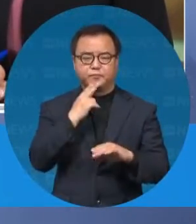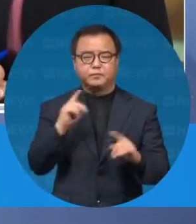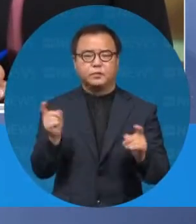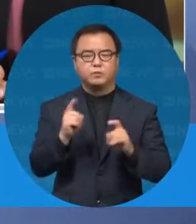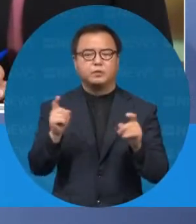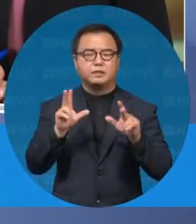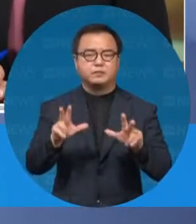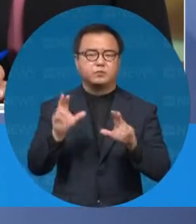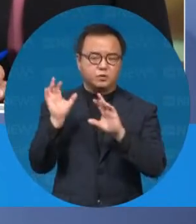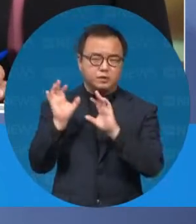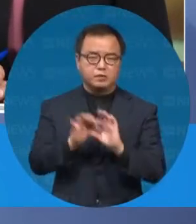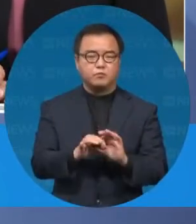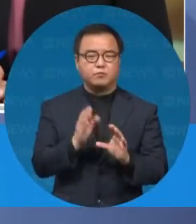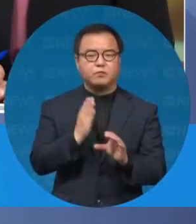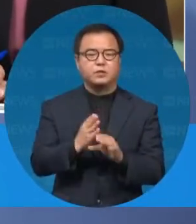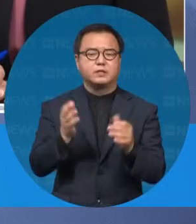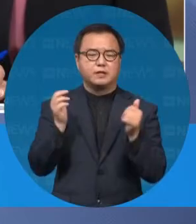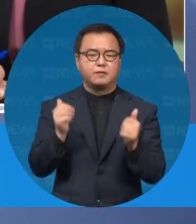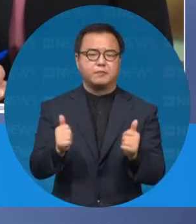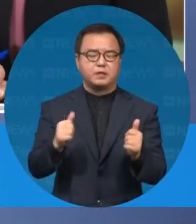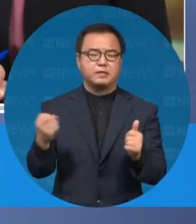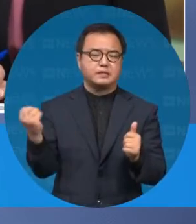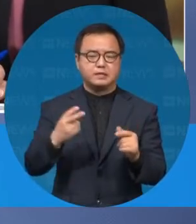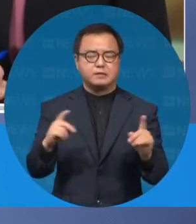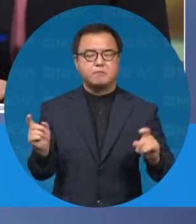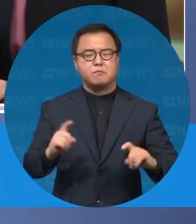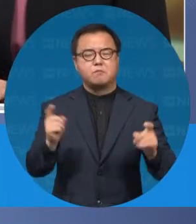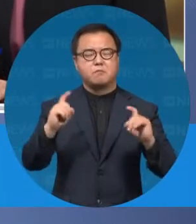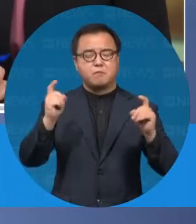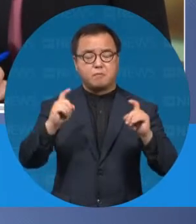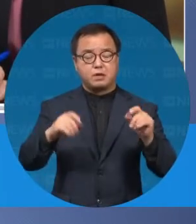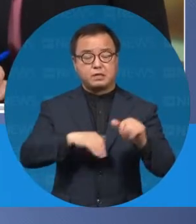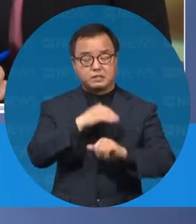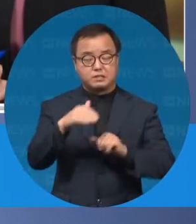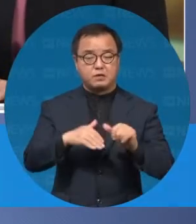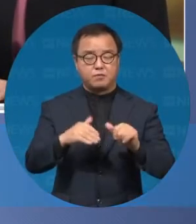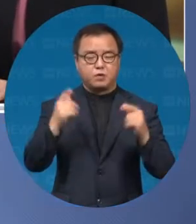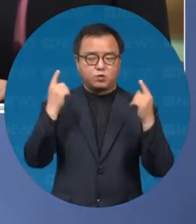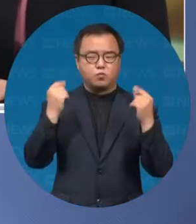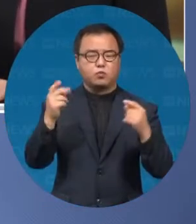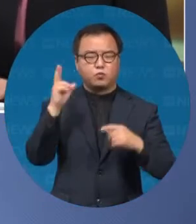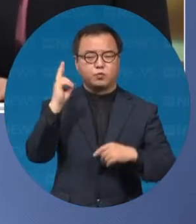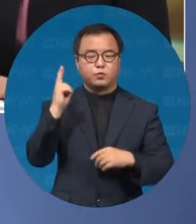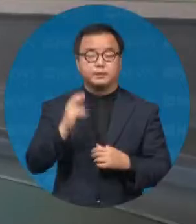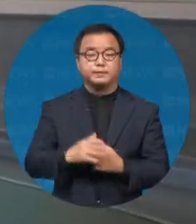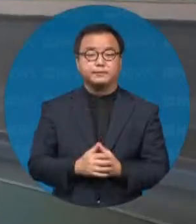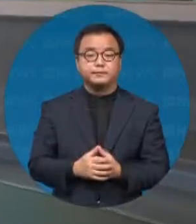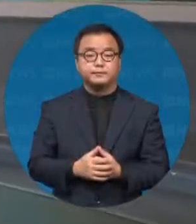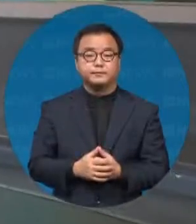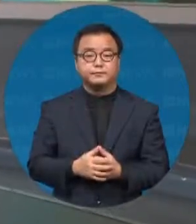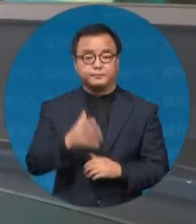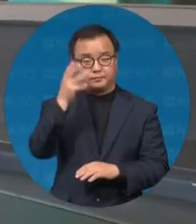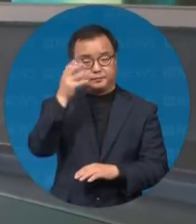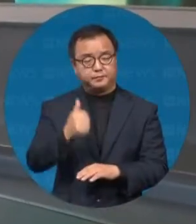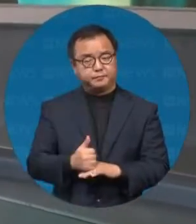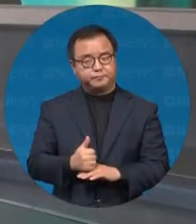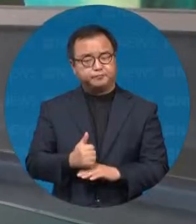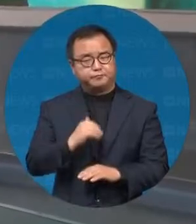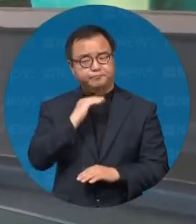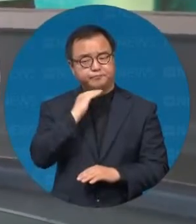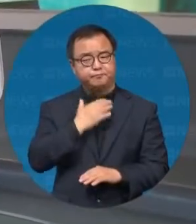있는데 이 판결의 제 점화된 벽화 제거도 논쟁 한동안은 계속될 전망입니다 예 어떻게 나올지 좀 기대가